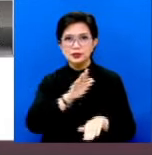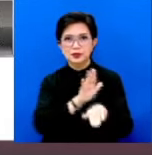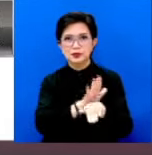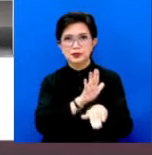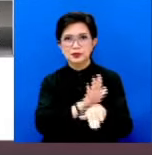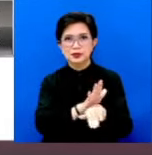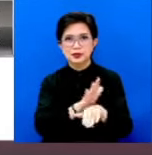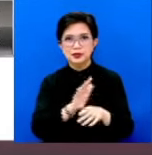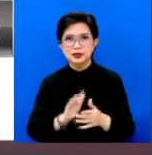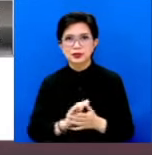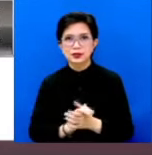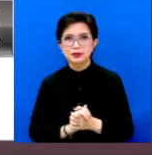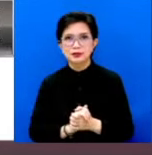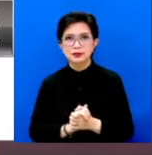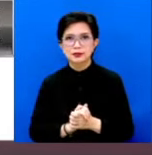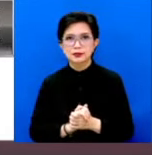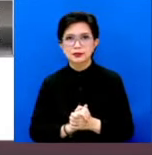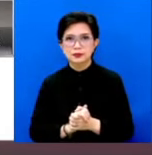alimyo,